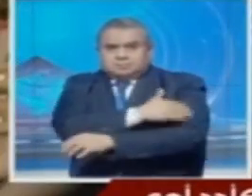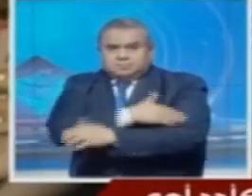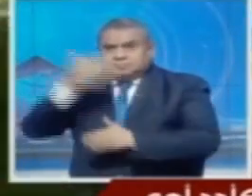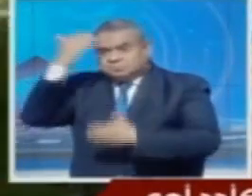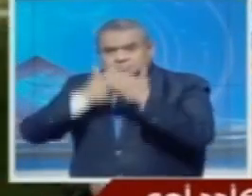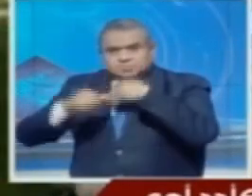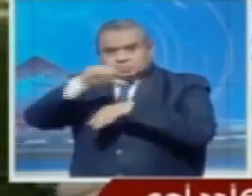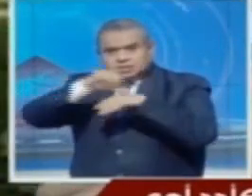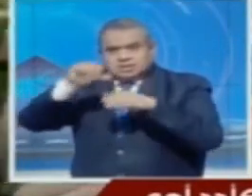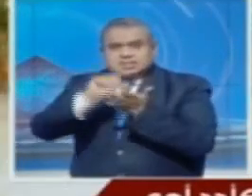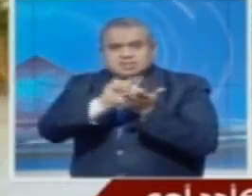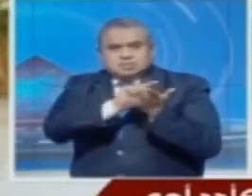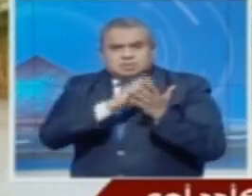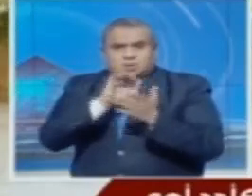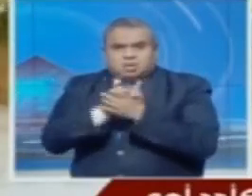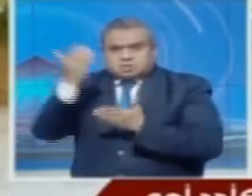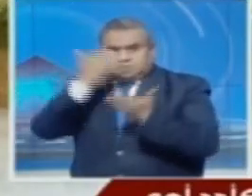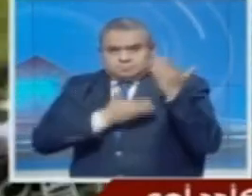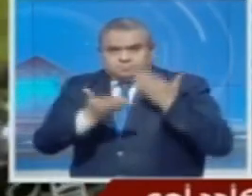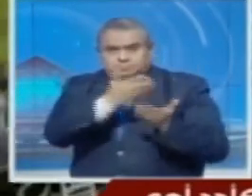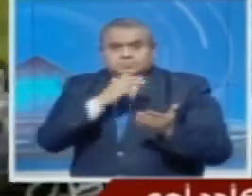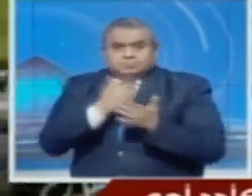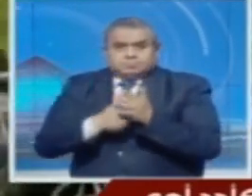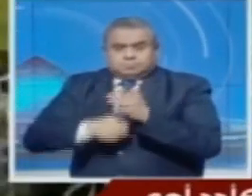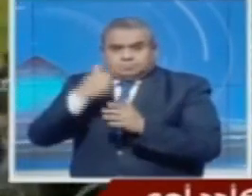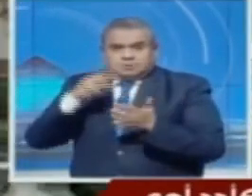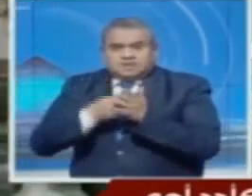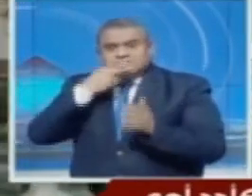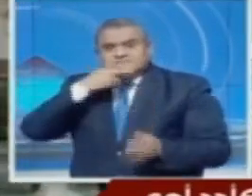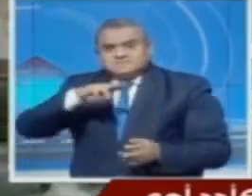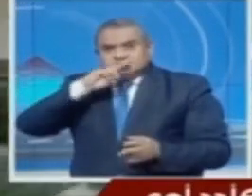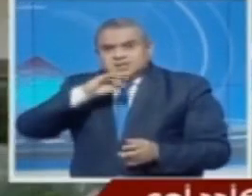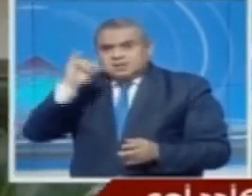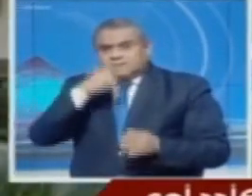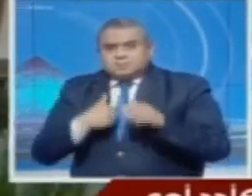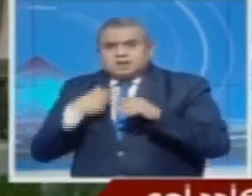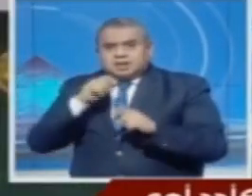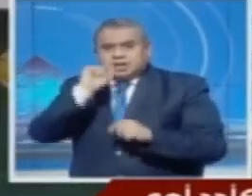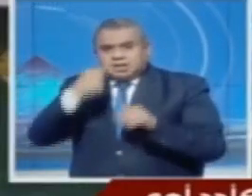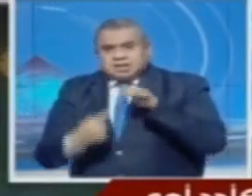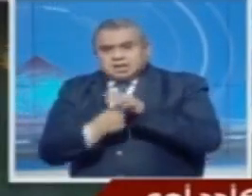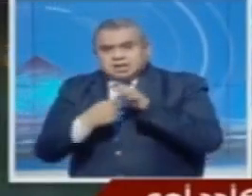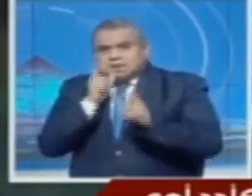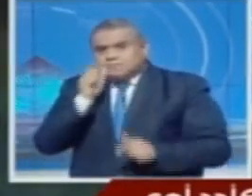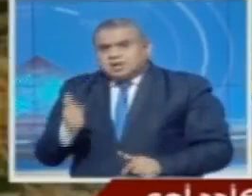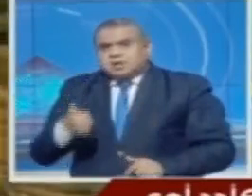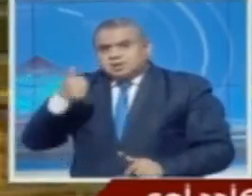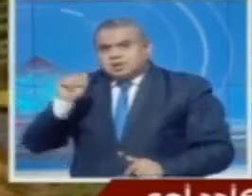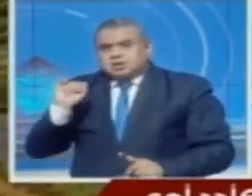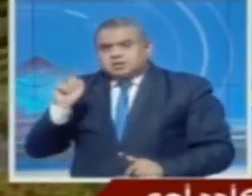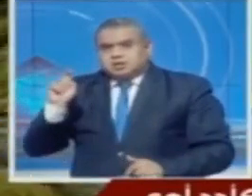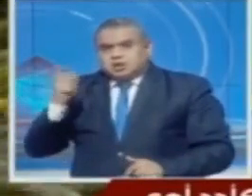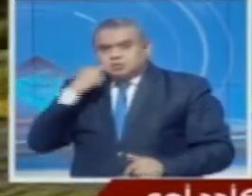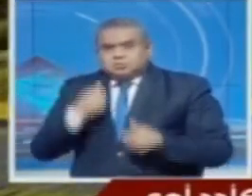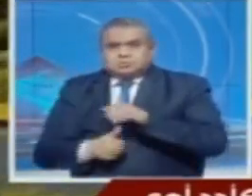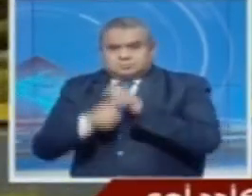الدول الشقيقة والصديقة. بدأ الاحتفال بعرض فيلم تسجيلي عن أكاديمية ناصر العسكرية للدراسات العليا وكلية